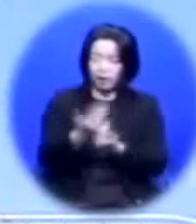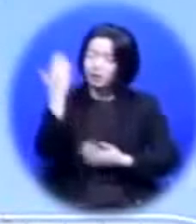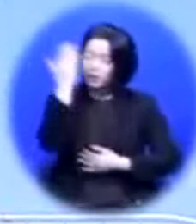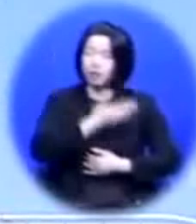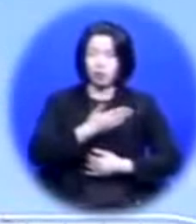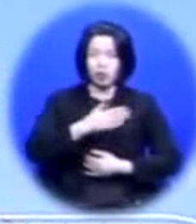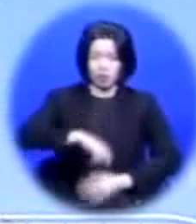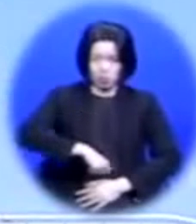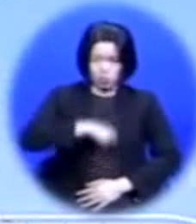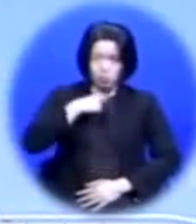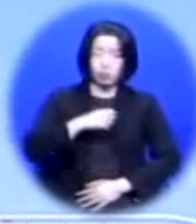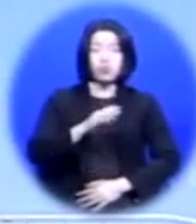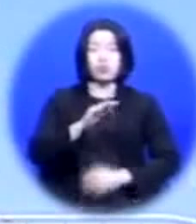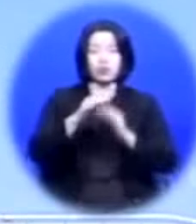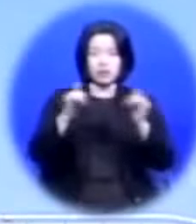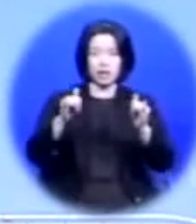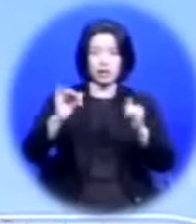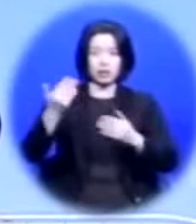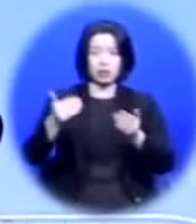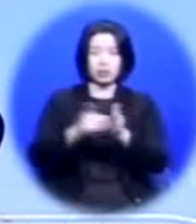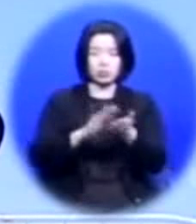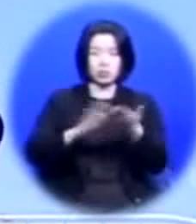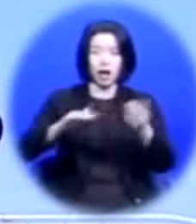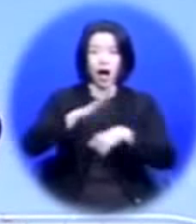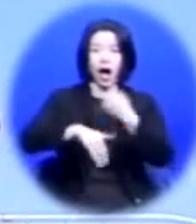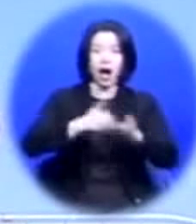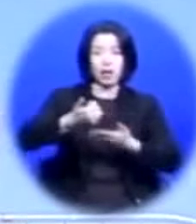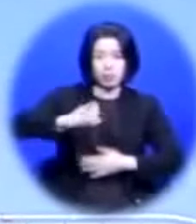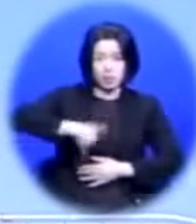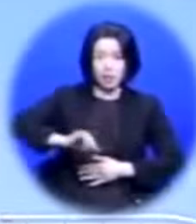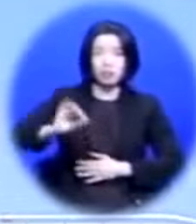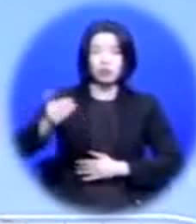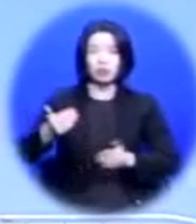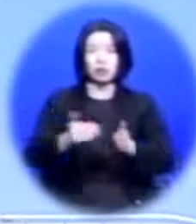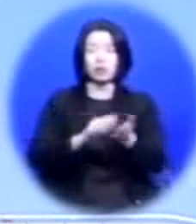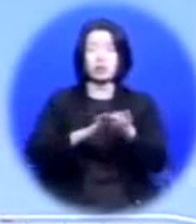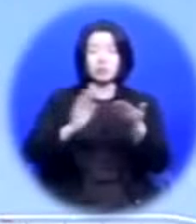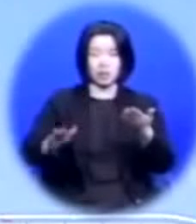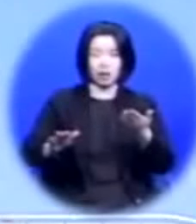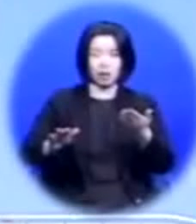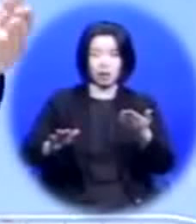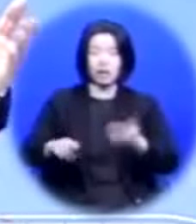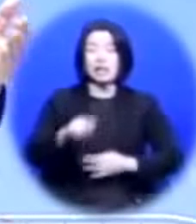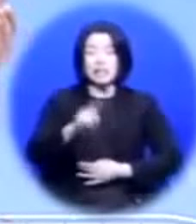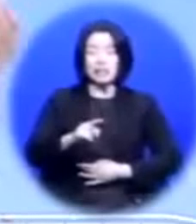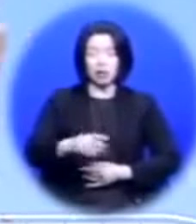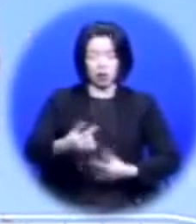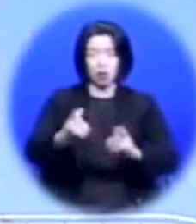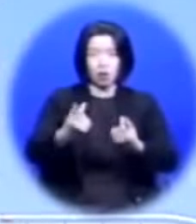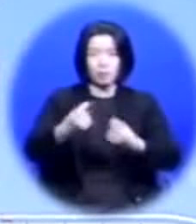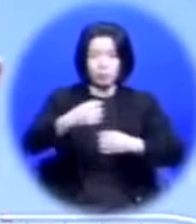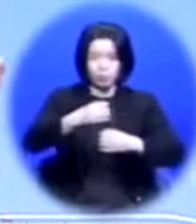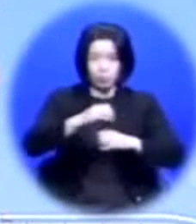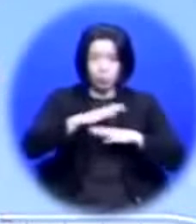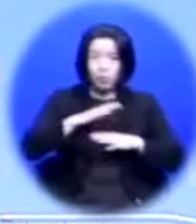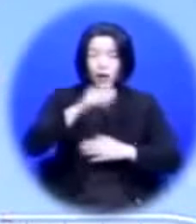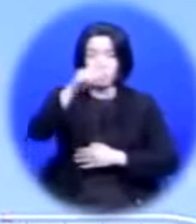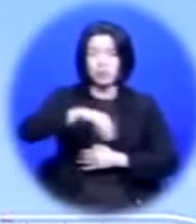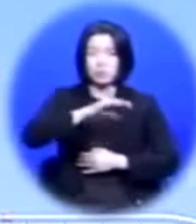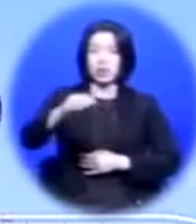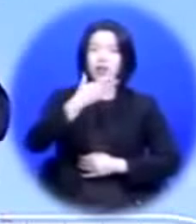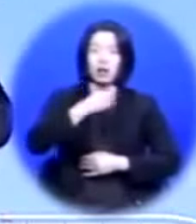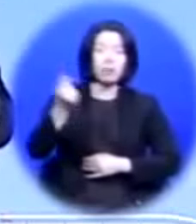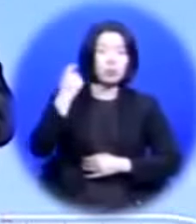의로워 있습니다 하나님의 자녀가 되습니다 자 이런 놀라운 십자가의 복음을